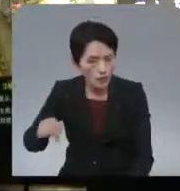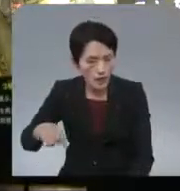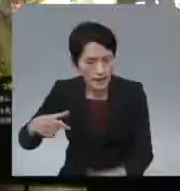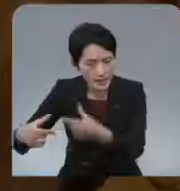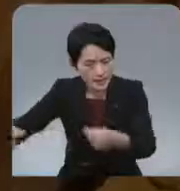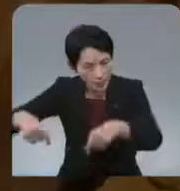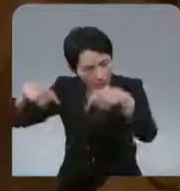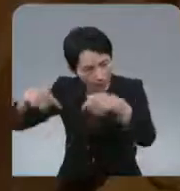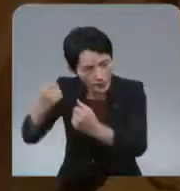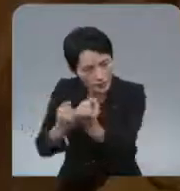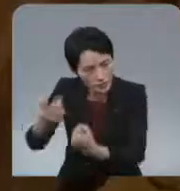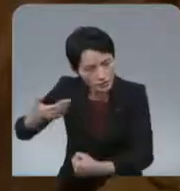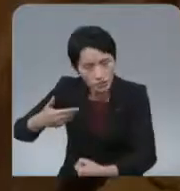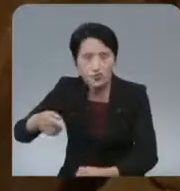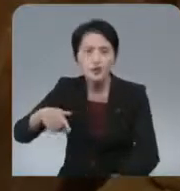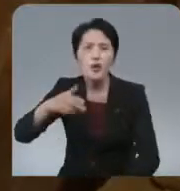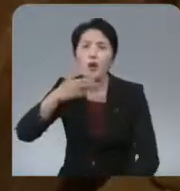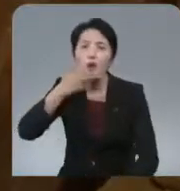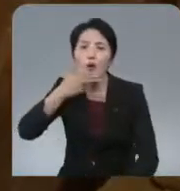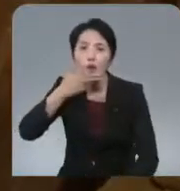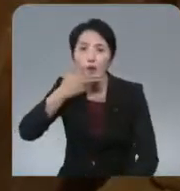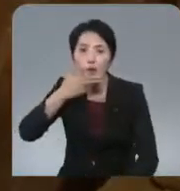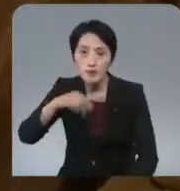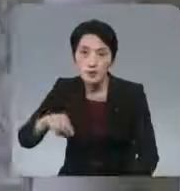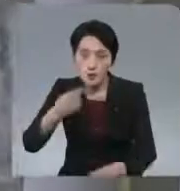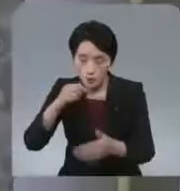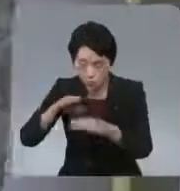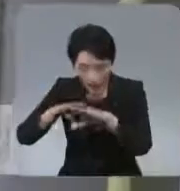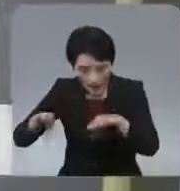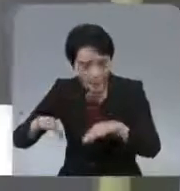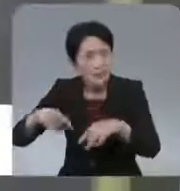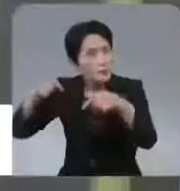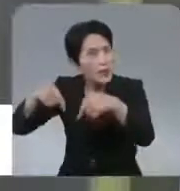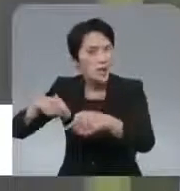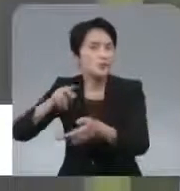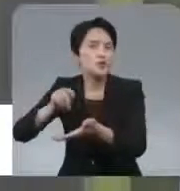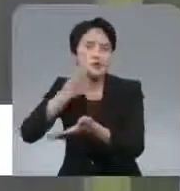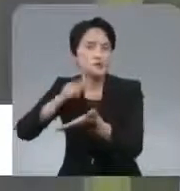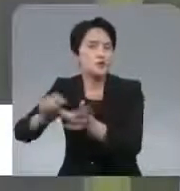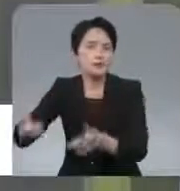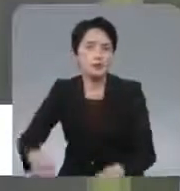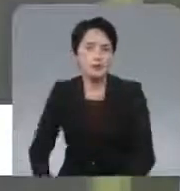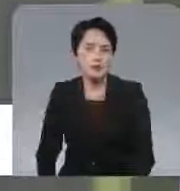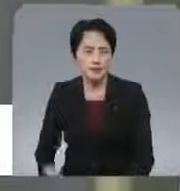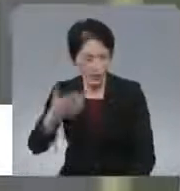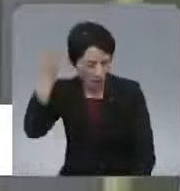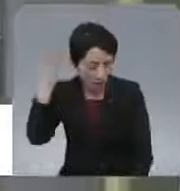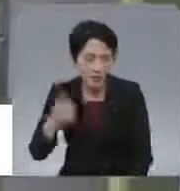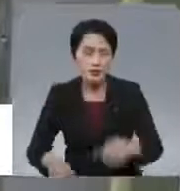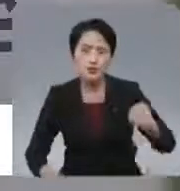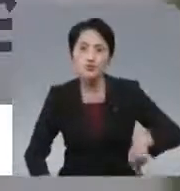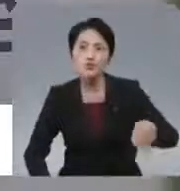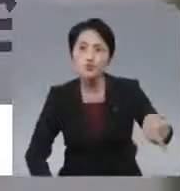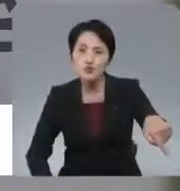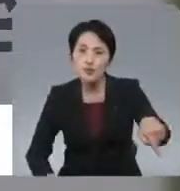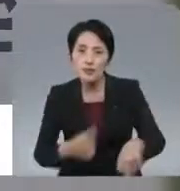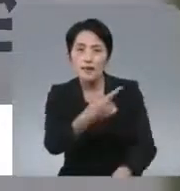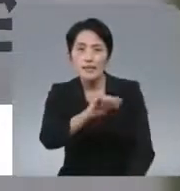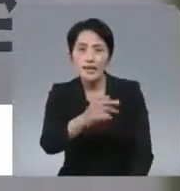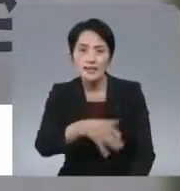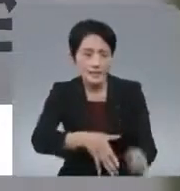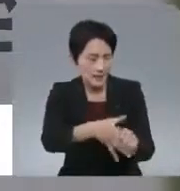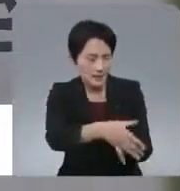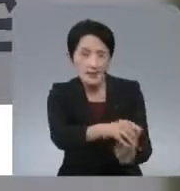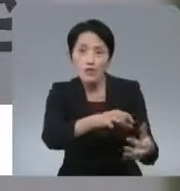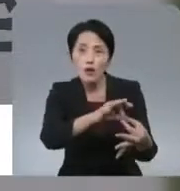Tiên Ngày nay để bù đắp lượng nhân lực còn thiếu trong quá trình khai thác quản trước đó nơi này là ứng cử viên duy nhất để Tokyo đề